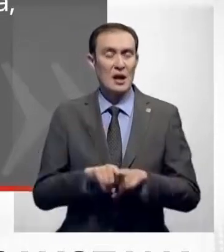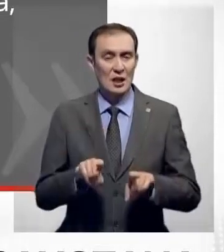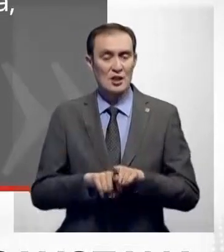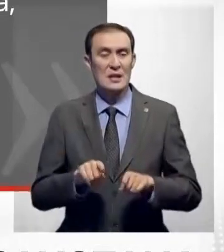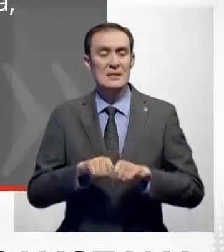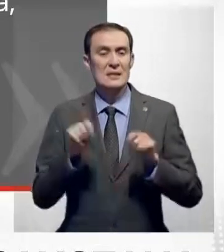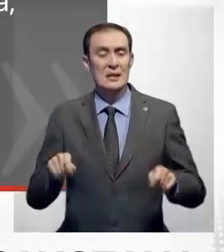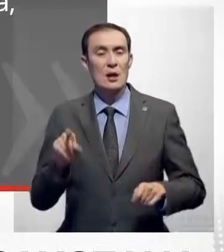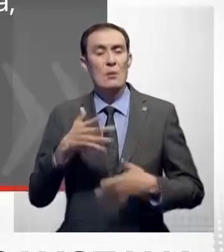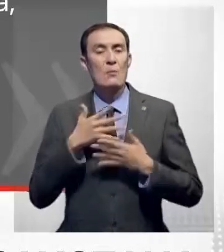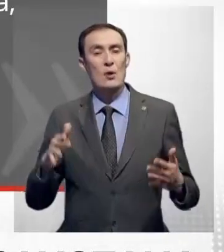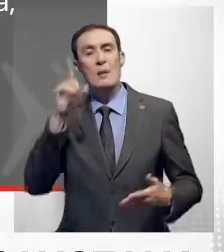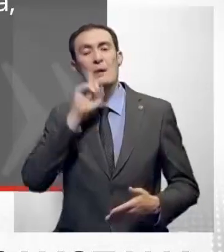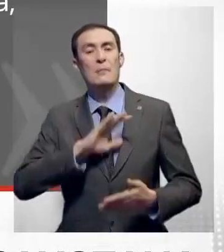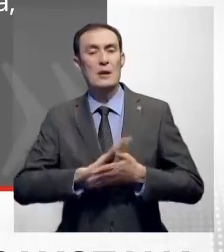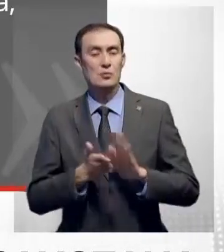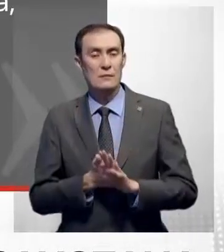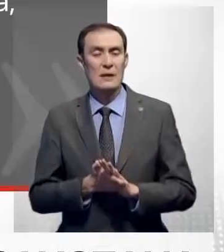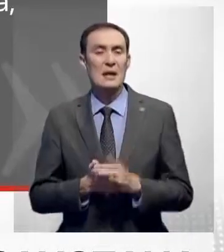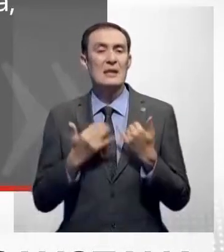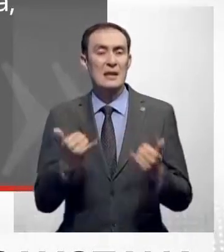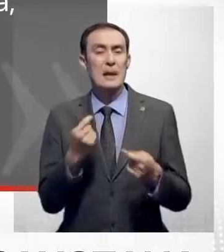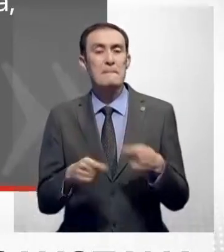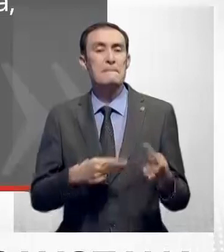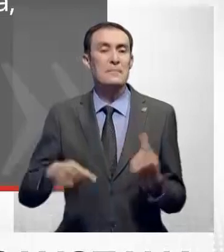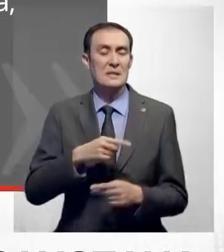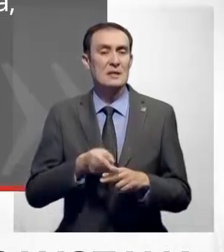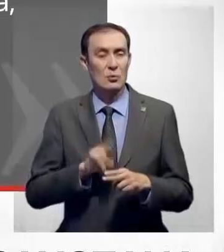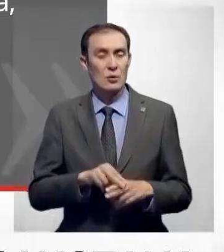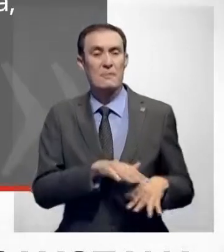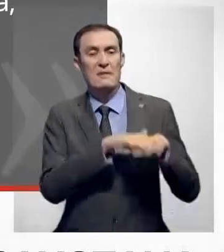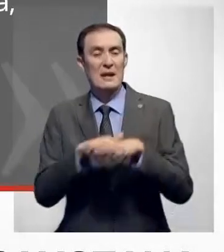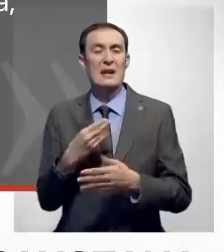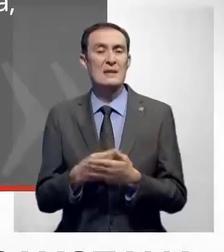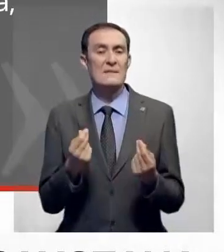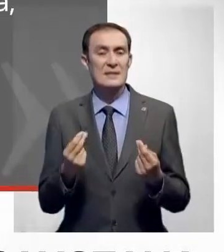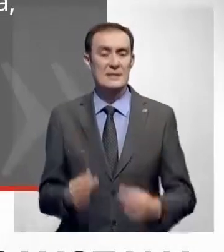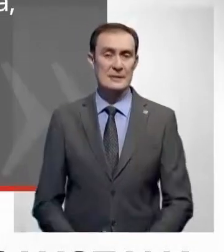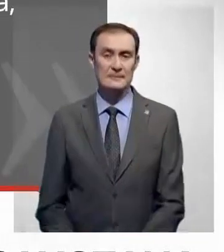и для создания более благоприятной среды для бизнеса, которая привлекает инвестиции.